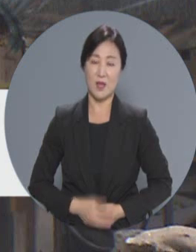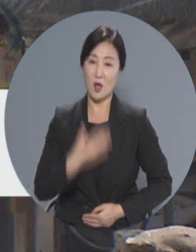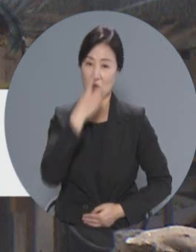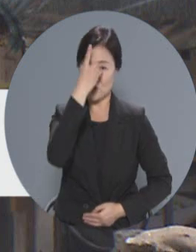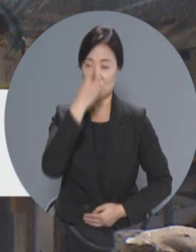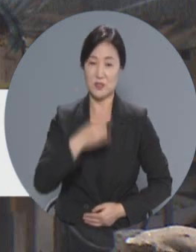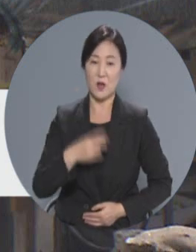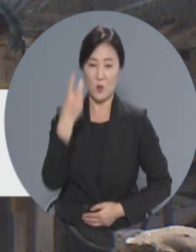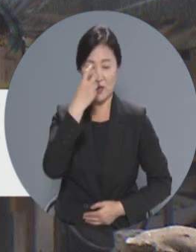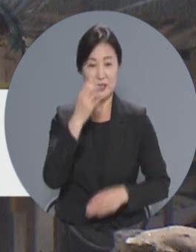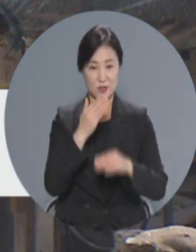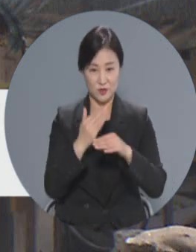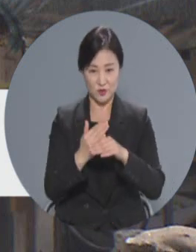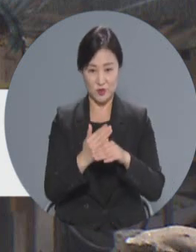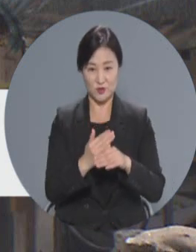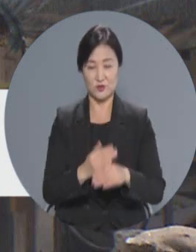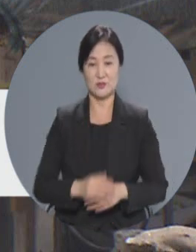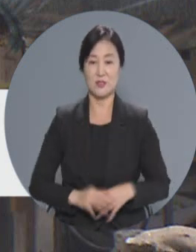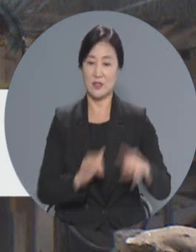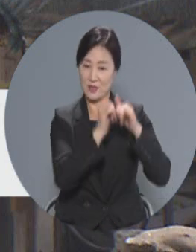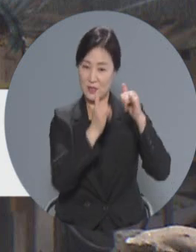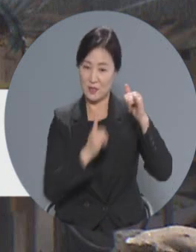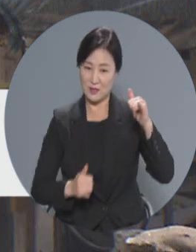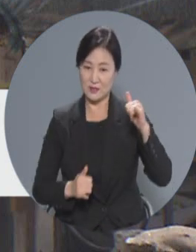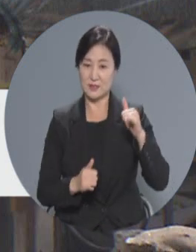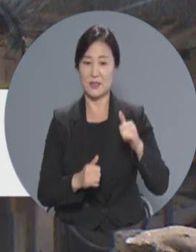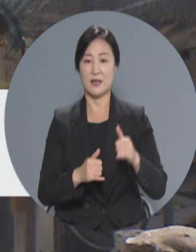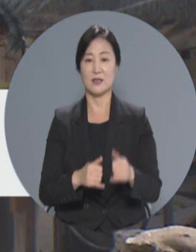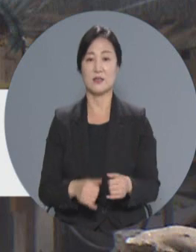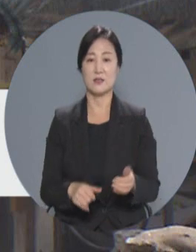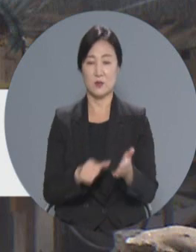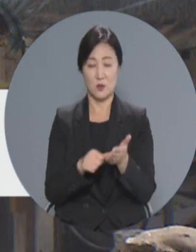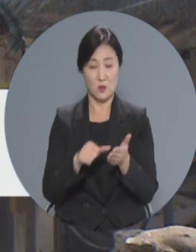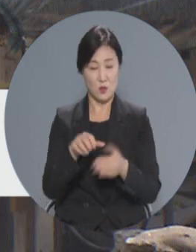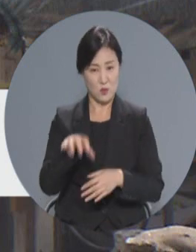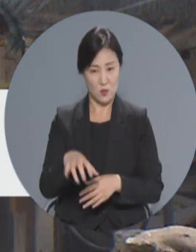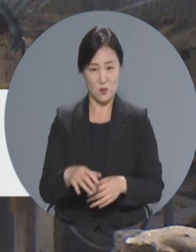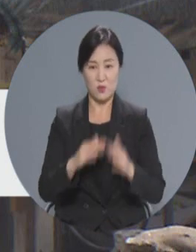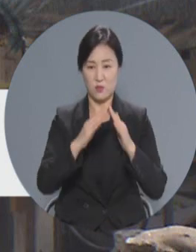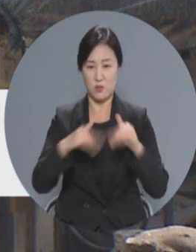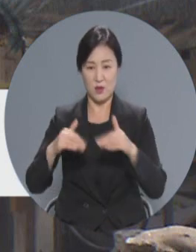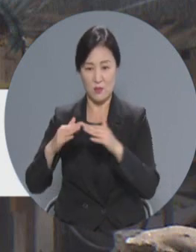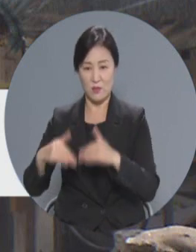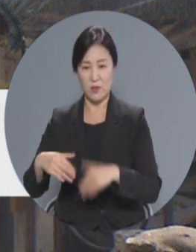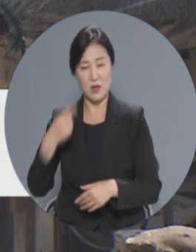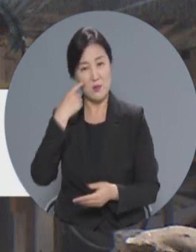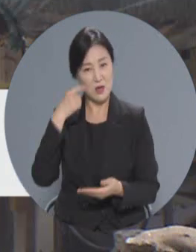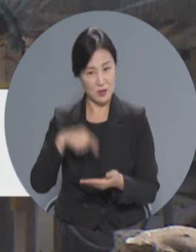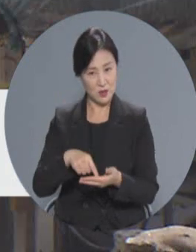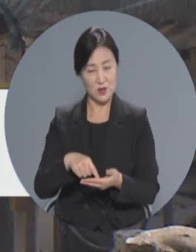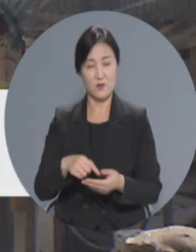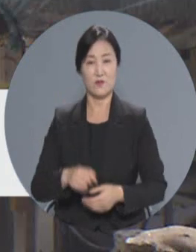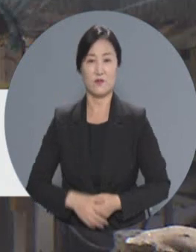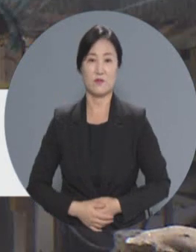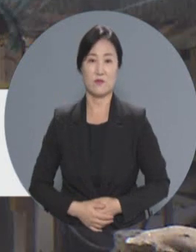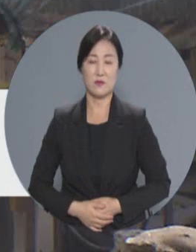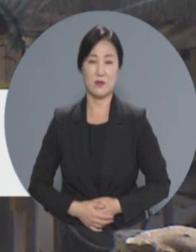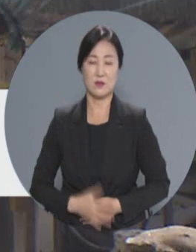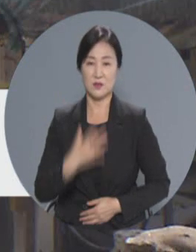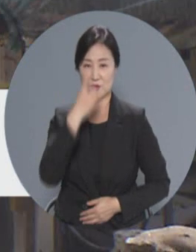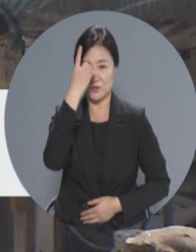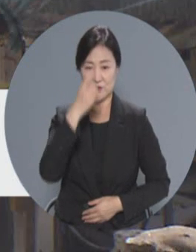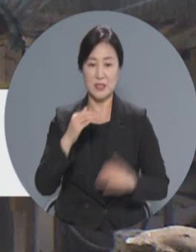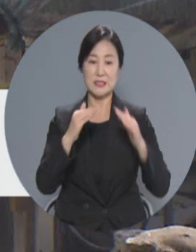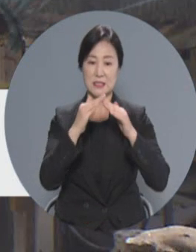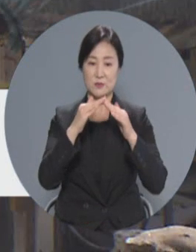춘천시가 관리하고 있는 국가사적 나간읍성의 초가 지붕들이 무너지고 파손된 채 방치되고 있습니다. 춘천시가